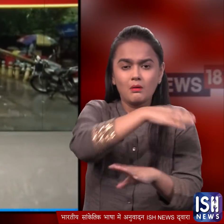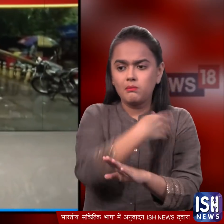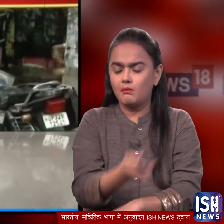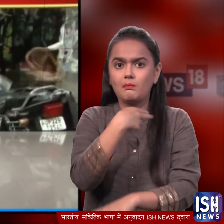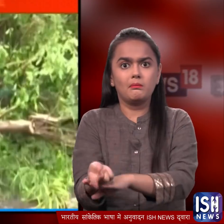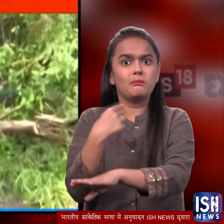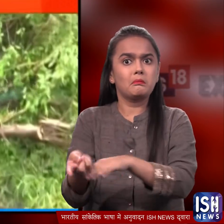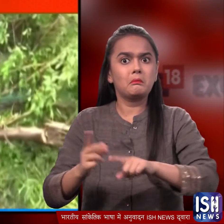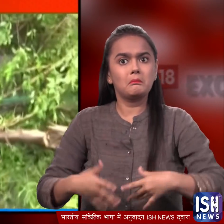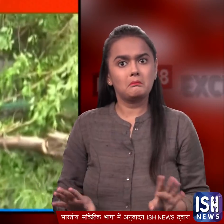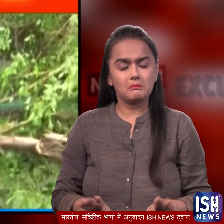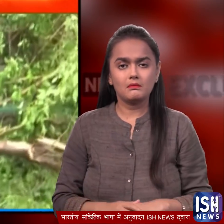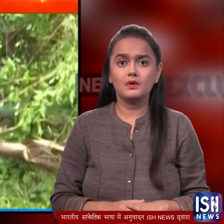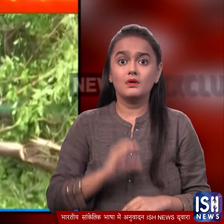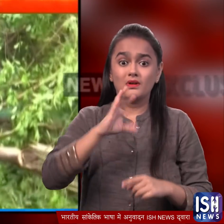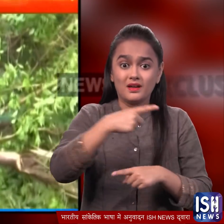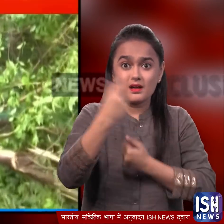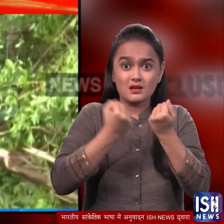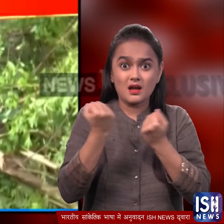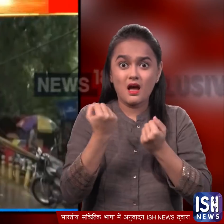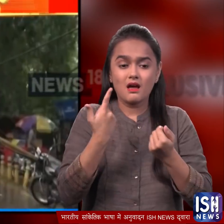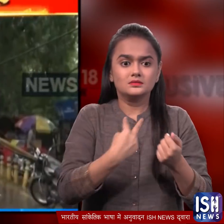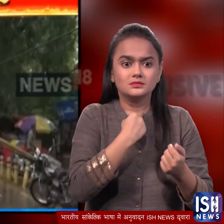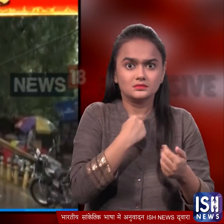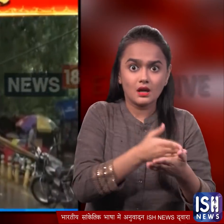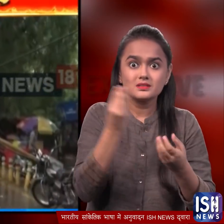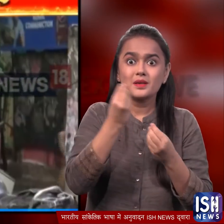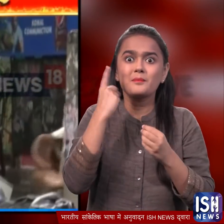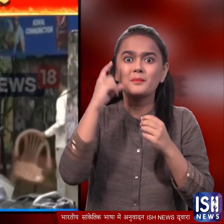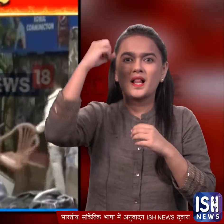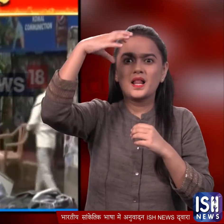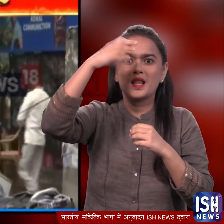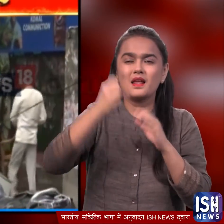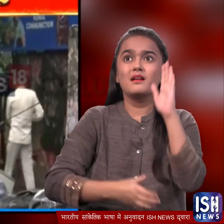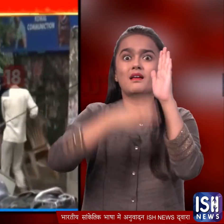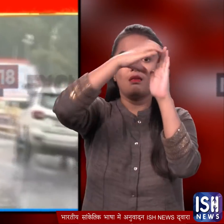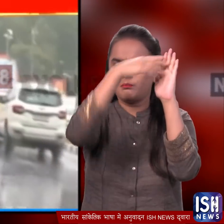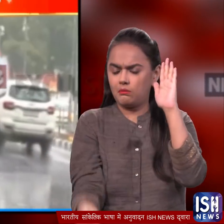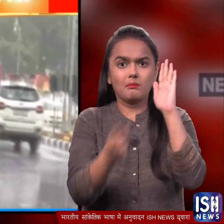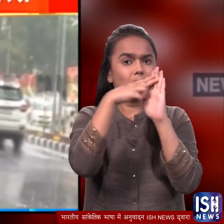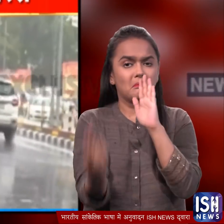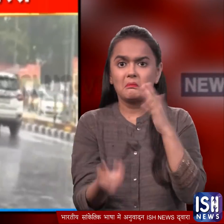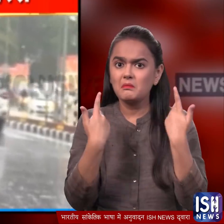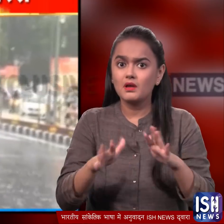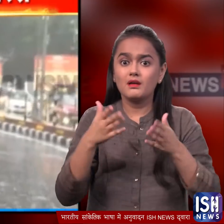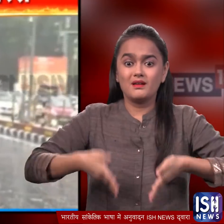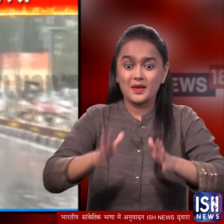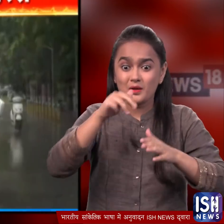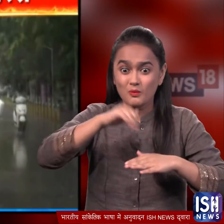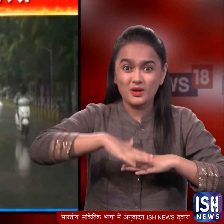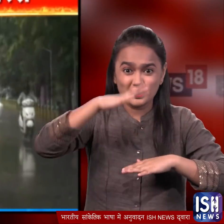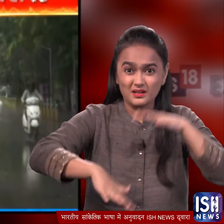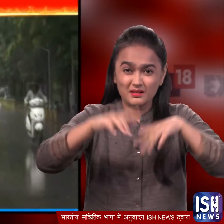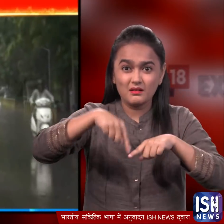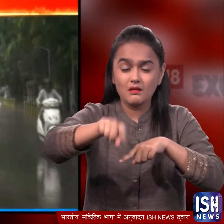गए, जिससे गाड़ियां जहां तहां फंस गईं। कुछ बिजली के खंभे भी बारिश की मार से गिर गए। सड़क पर पानी की वजह से हुई फिसलन